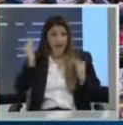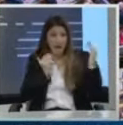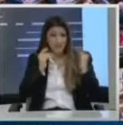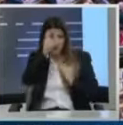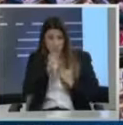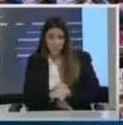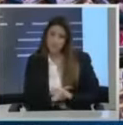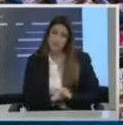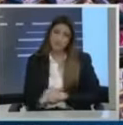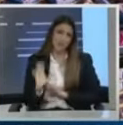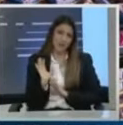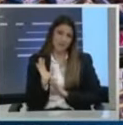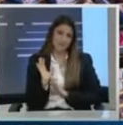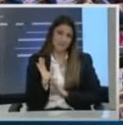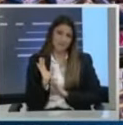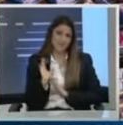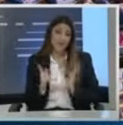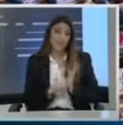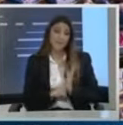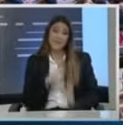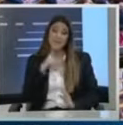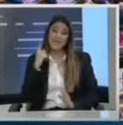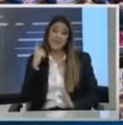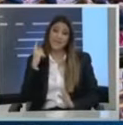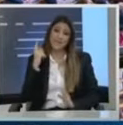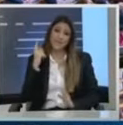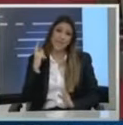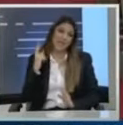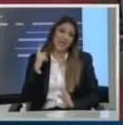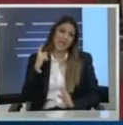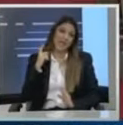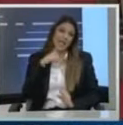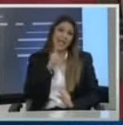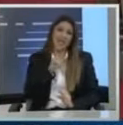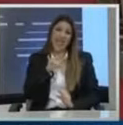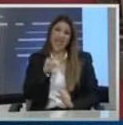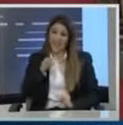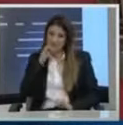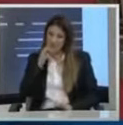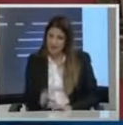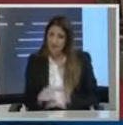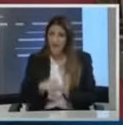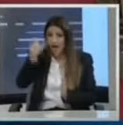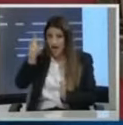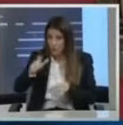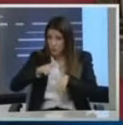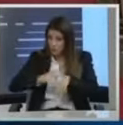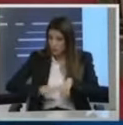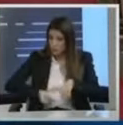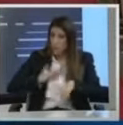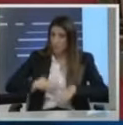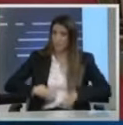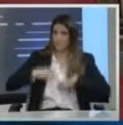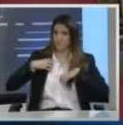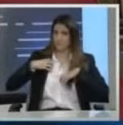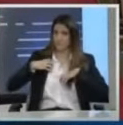το στον κύριο Αθανασίου. Με μένα δεν έχετε κάτι. Εγώ σας εξηγώ γιατί δικαιούται ανθρωπίνος τη στιγμή που εστάλει από